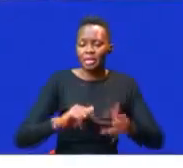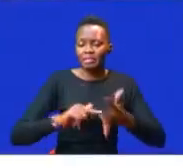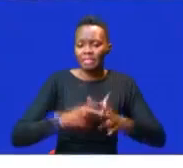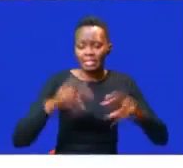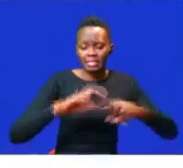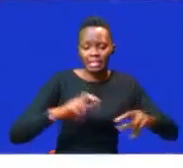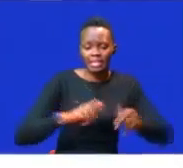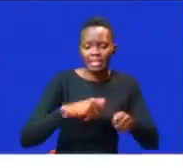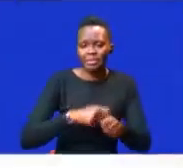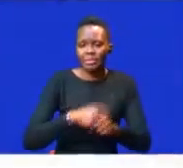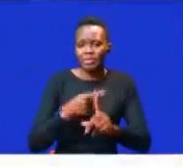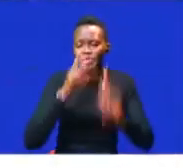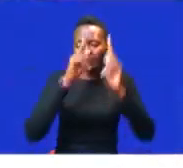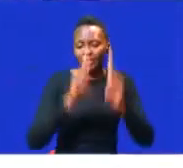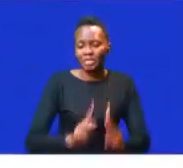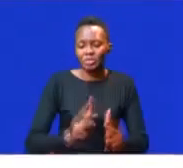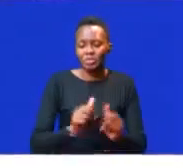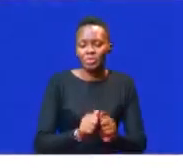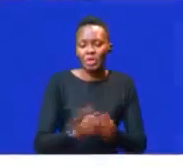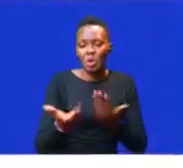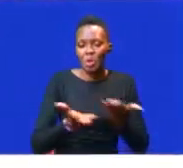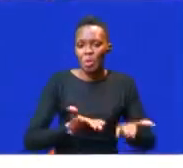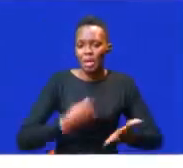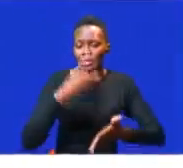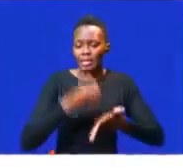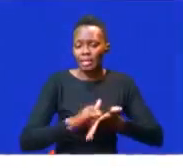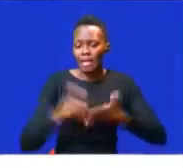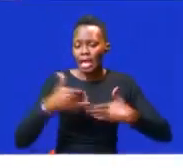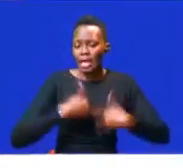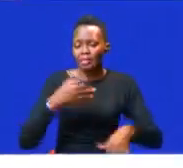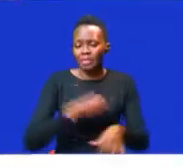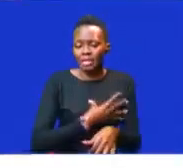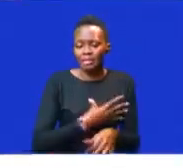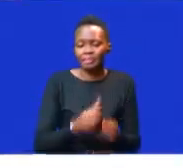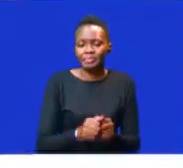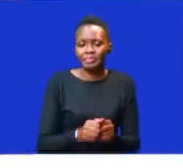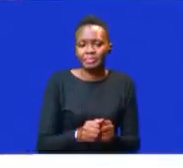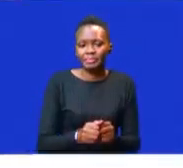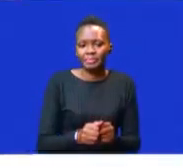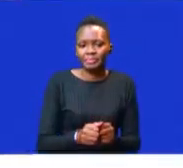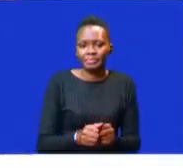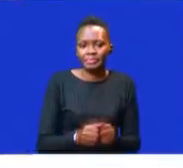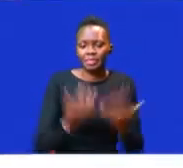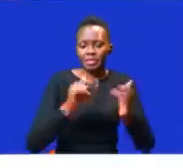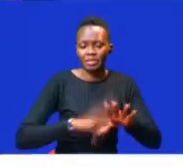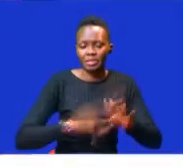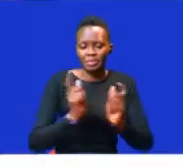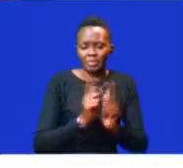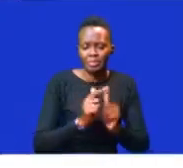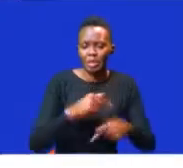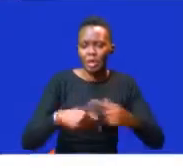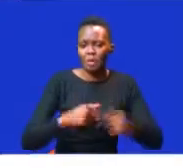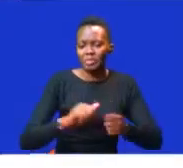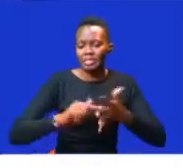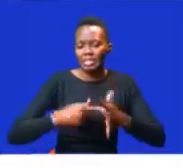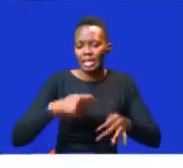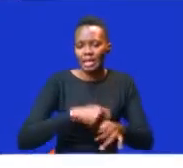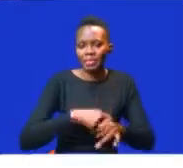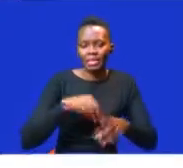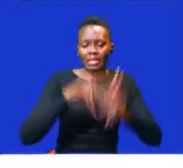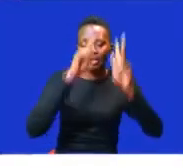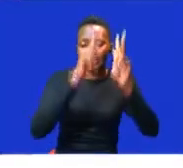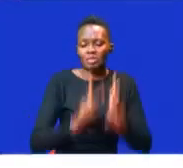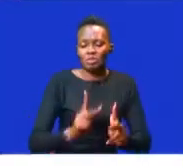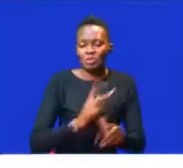njite karthimara ya mayolo uma makimu kamane wengo enia ratu uma kansa. Mnudidi, tachaku tieth, anan kisumu